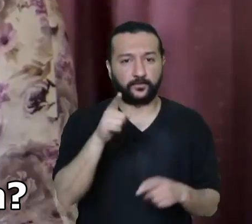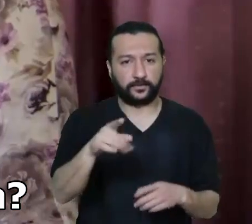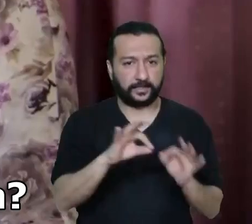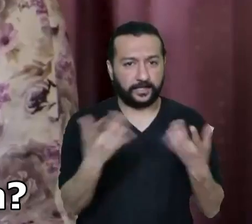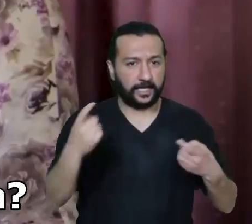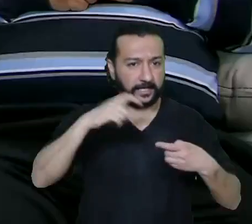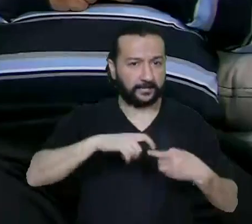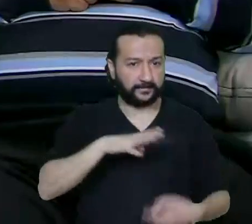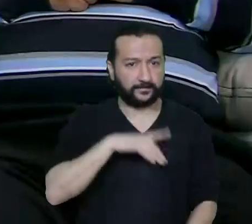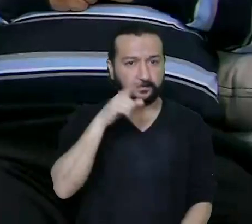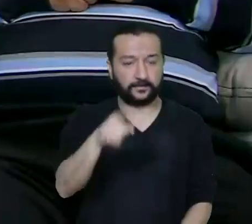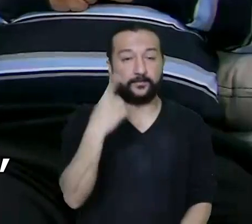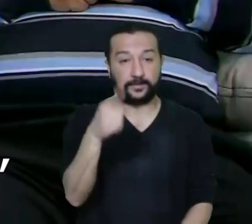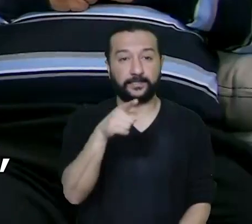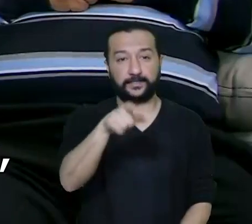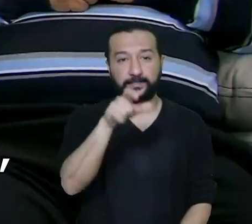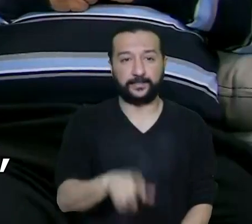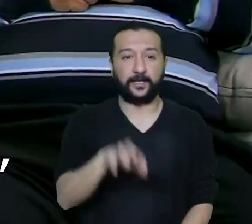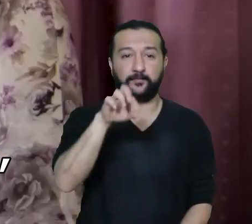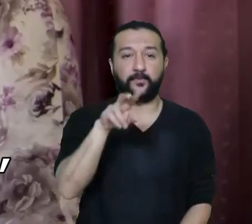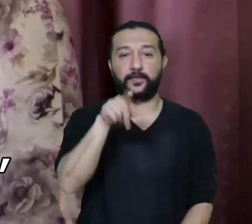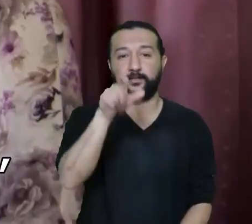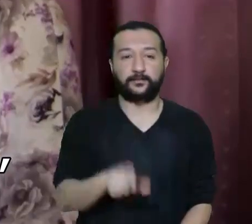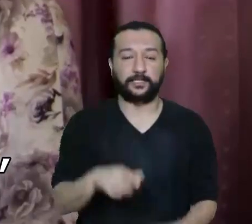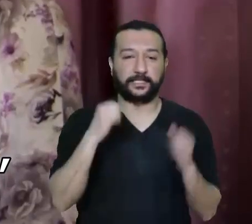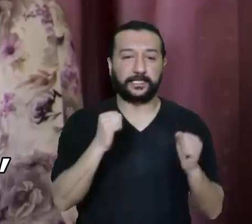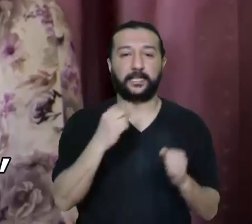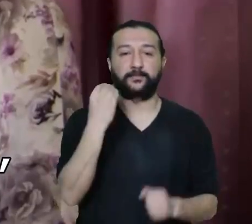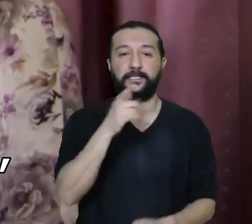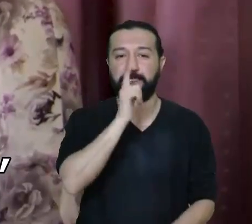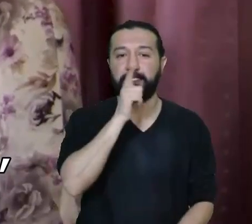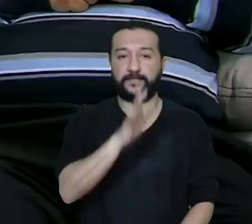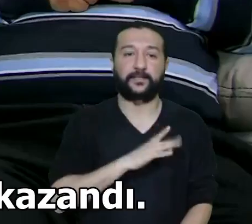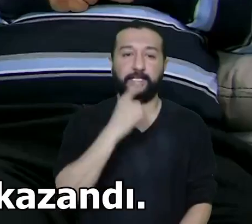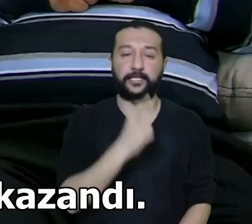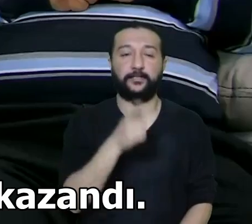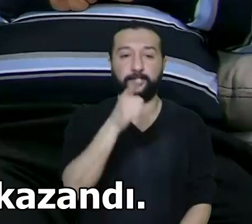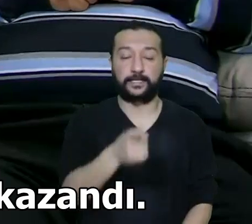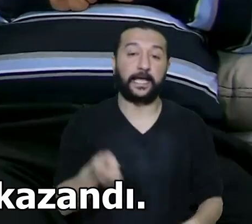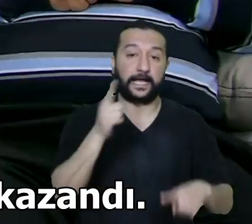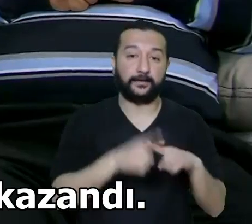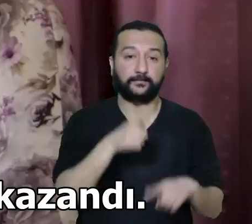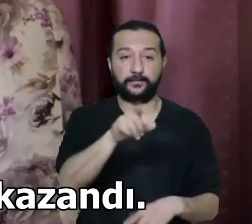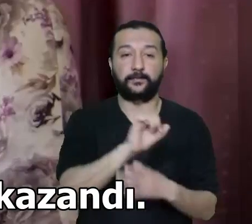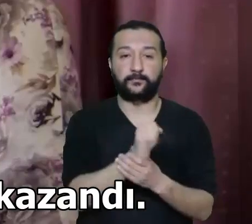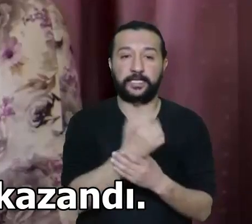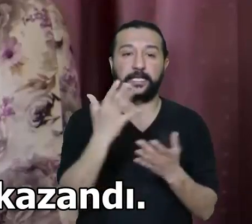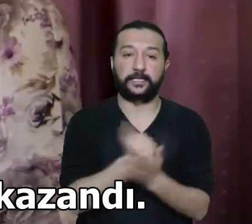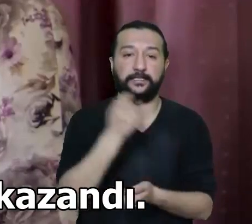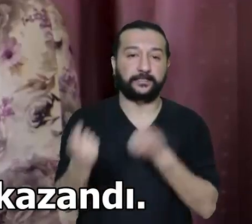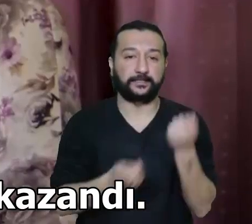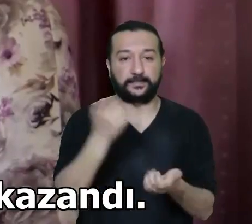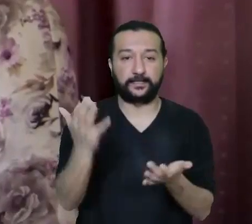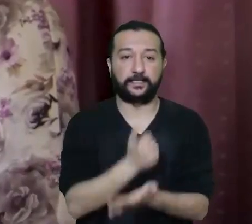ne alakası var ya? Bir kere Pavarotti kadar sağlam iyi sesi var dedilerdi. Ayrıca bileğin hakkıyla